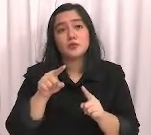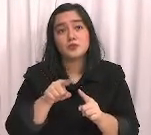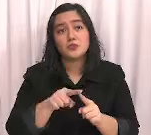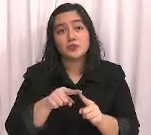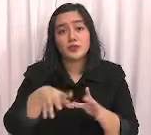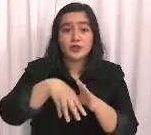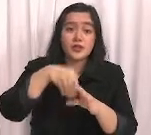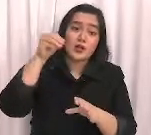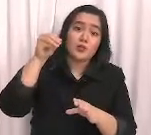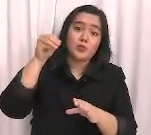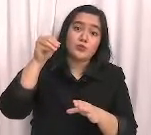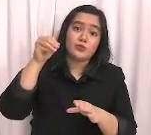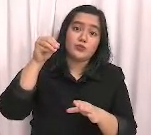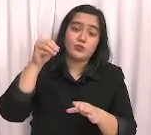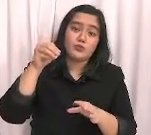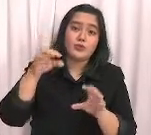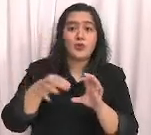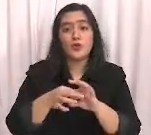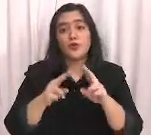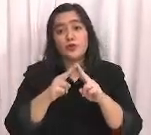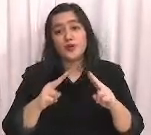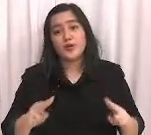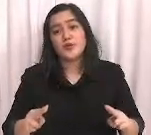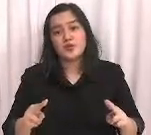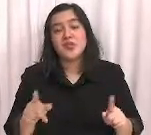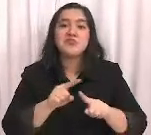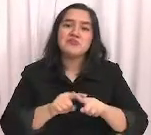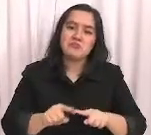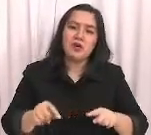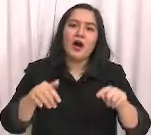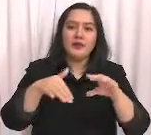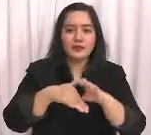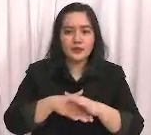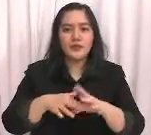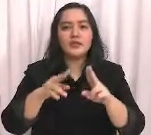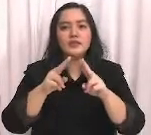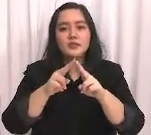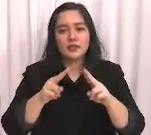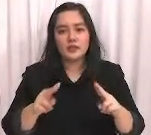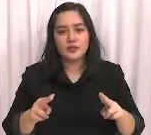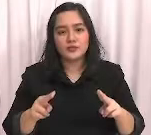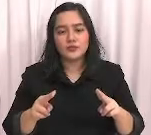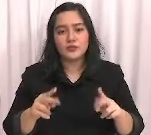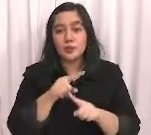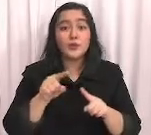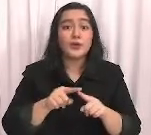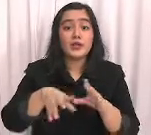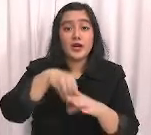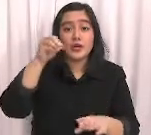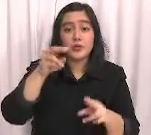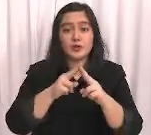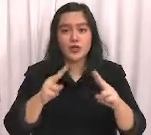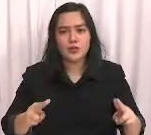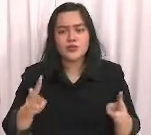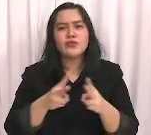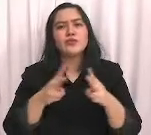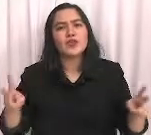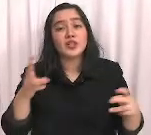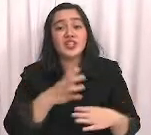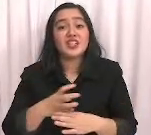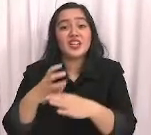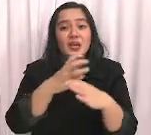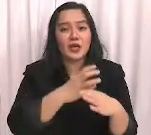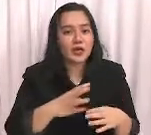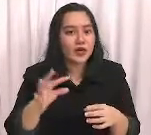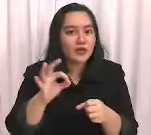tayo. Yeah. Okay? Now, pagka nasa loob tayo ng tahanan natin, hindi natin namamalayan